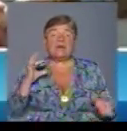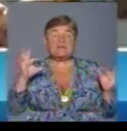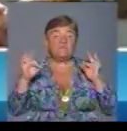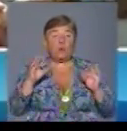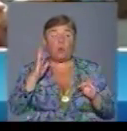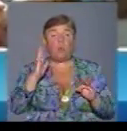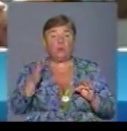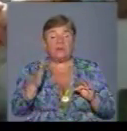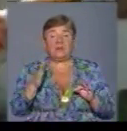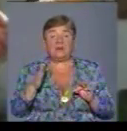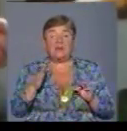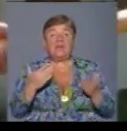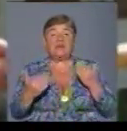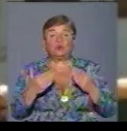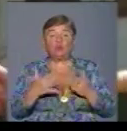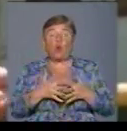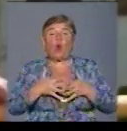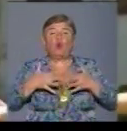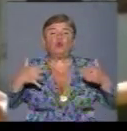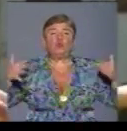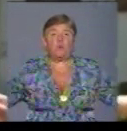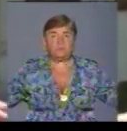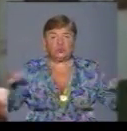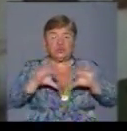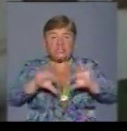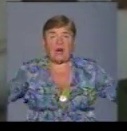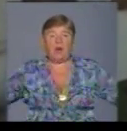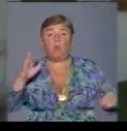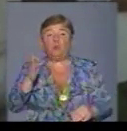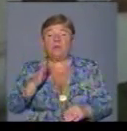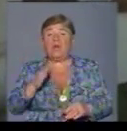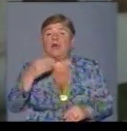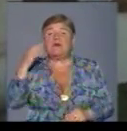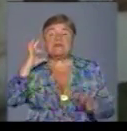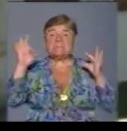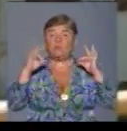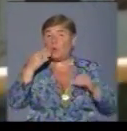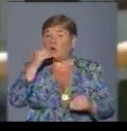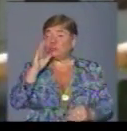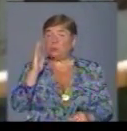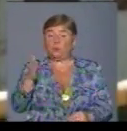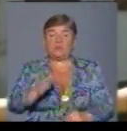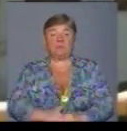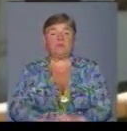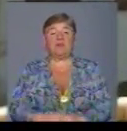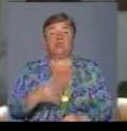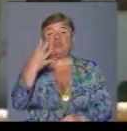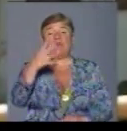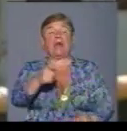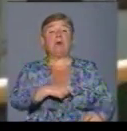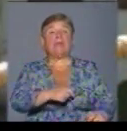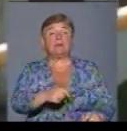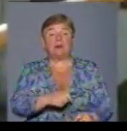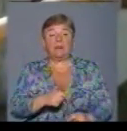той. Якщо буде довше, то вона яка не зручна у користуванні, хто її буде носити там 4 метри. Ну,